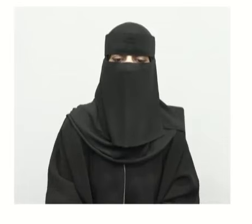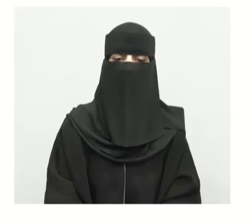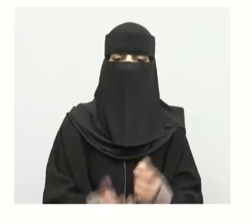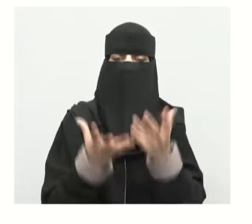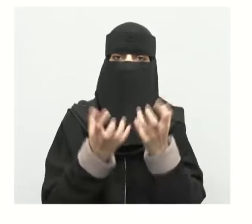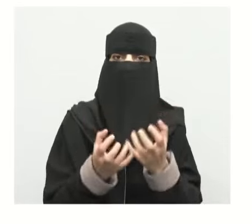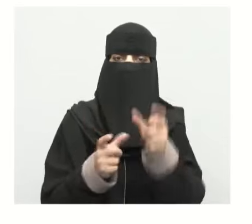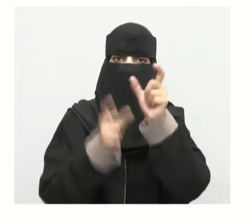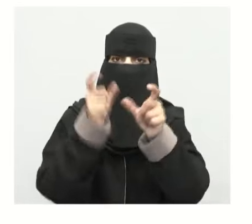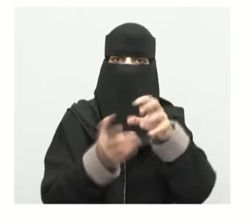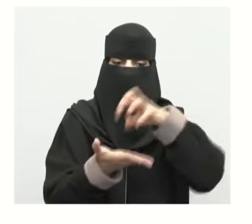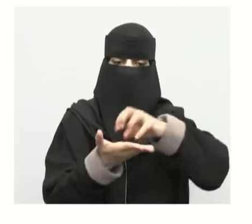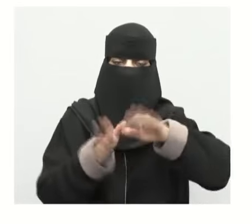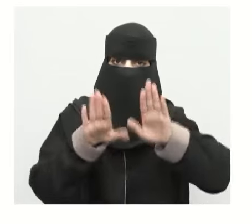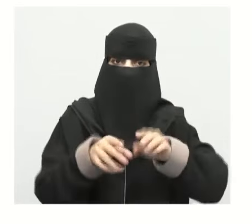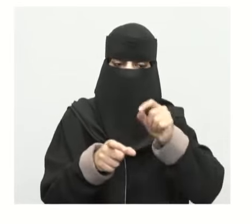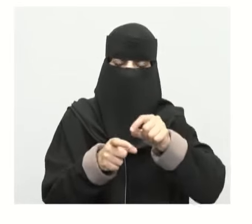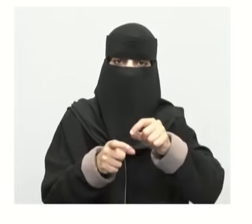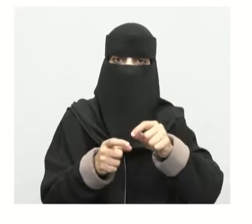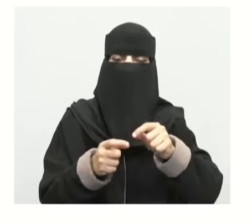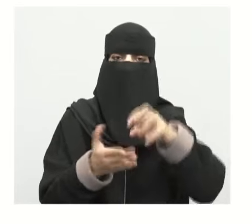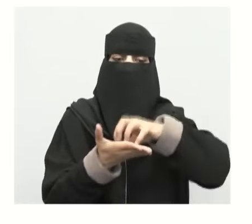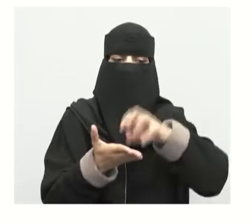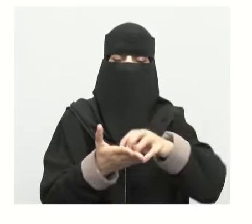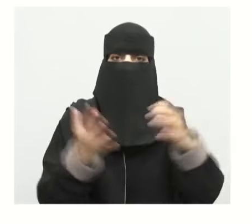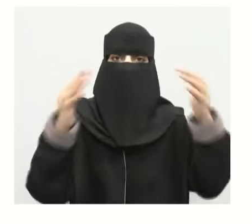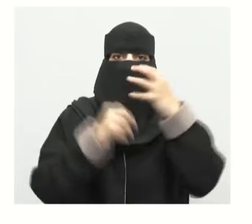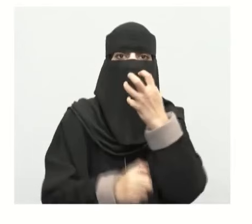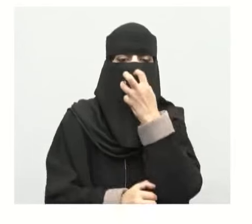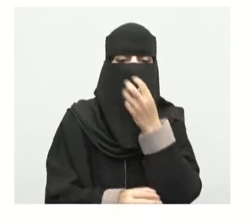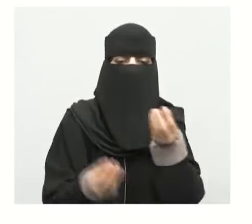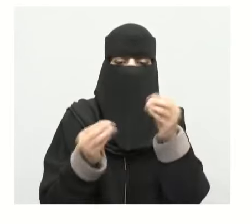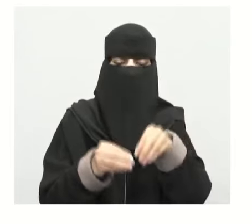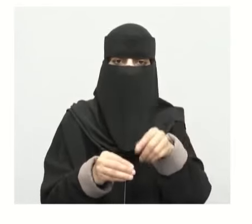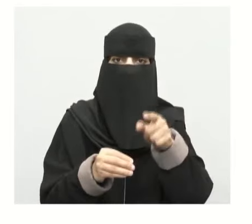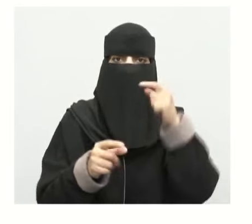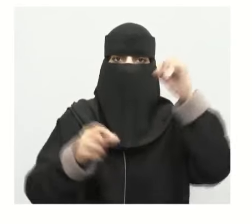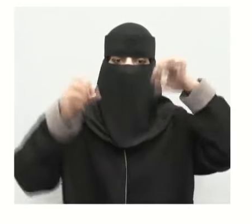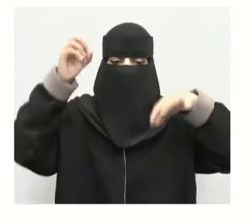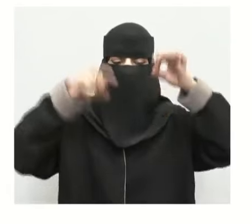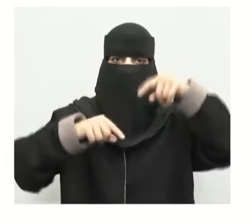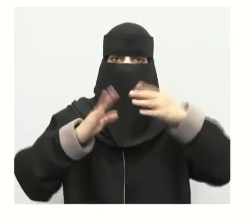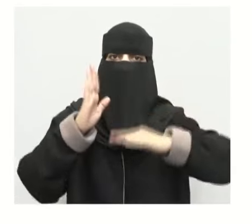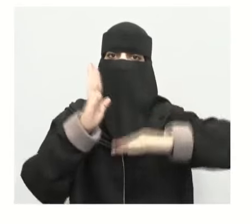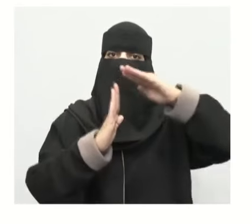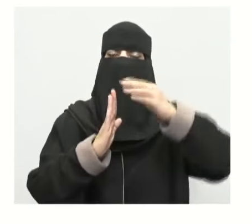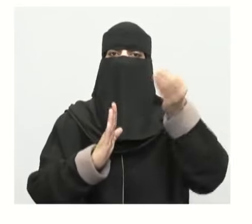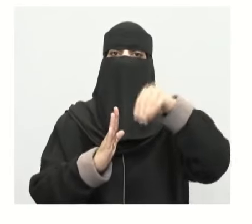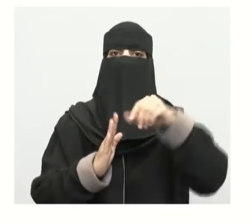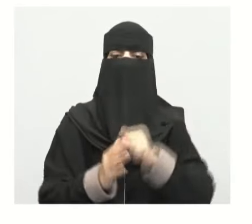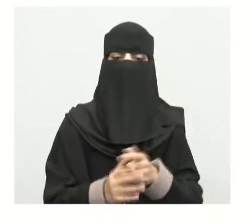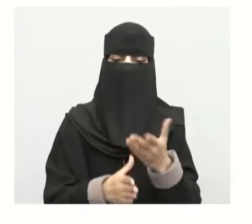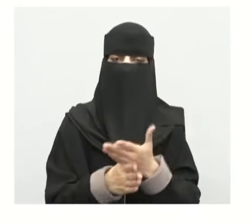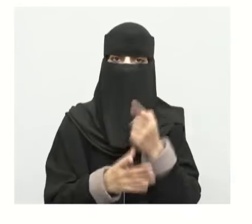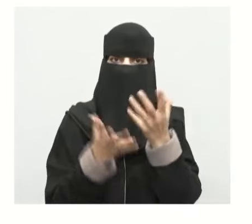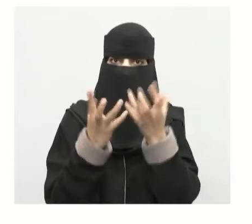تقل كثافه السكان في المناطق الاستوائيه الحاره ذات الرطوبه العاليه